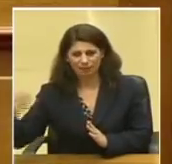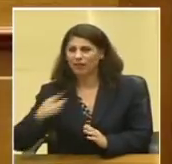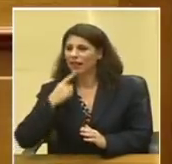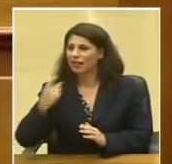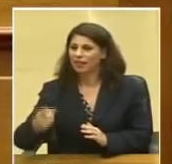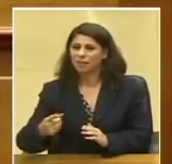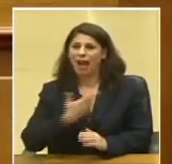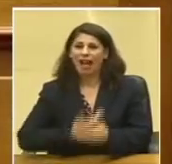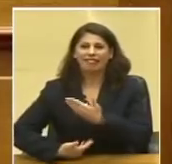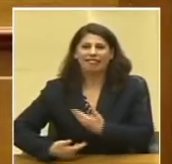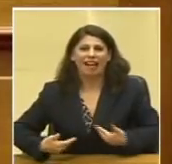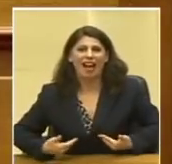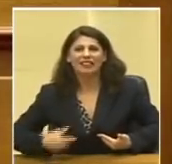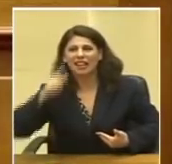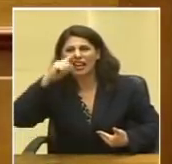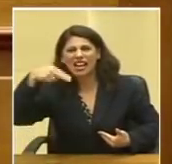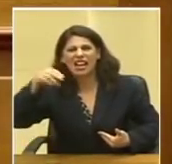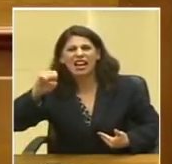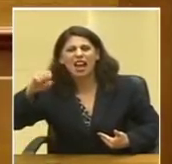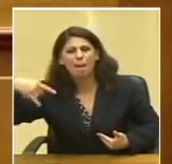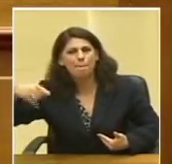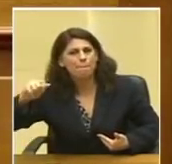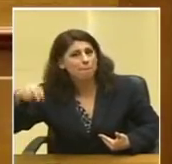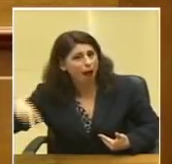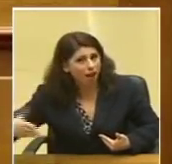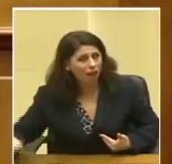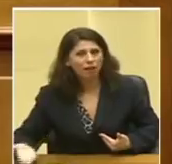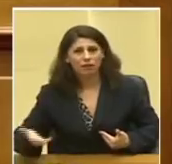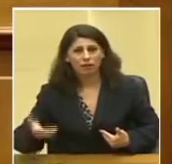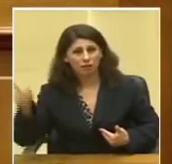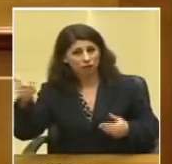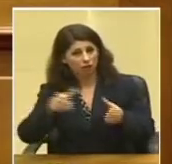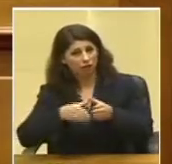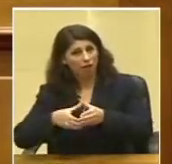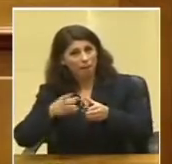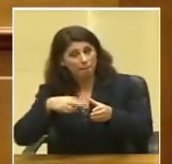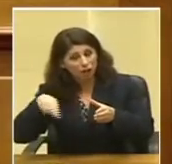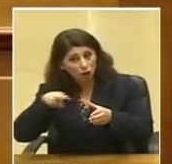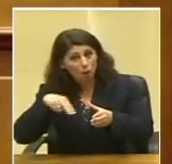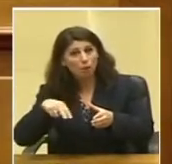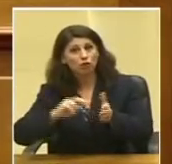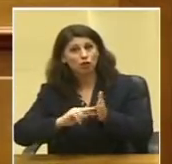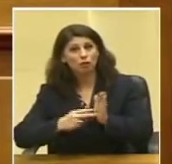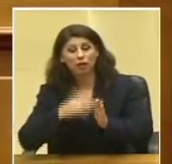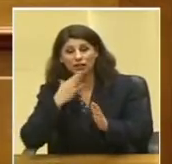του Νεπάλ τον είπατε, τον εμφανίσατε, τον Επίτροπο Οικονομικών της Ευρωπαϊκής Επιτροπής,